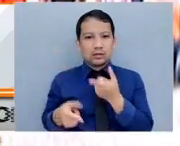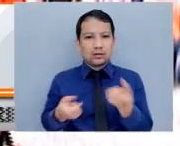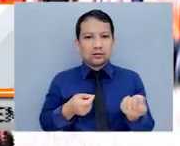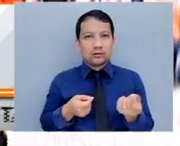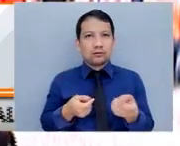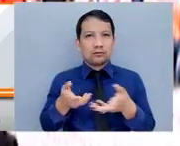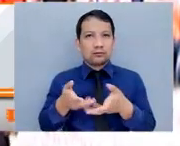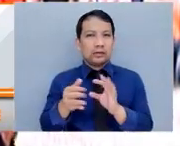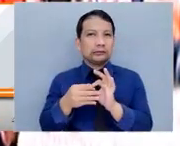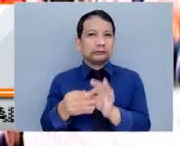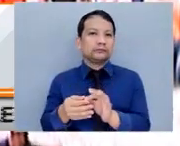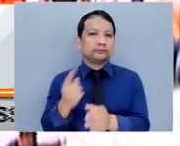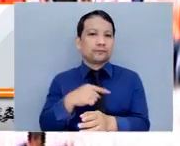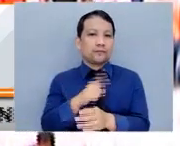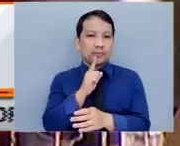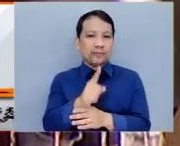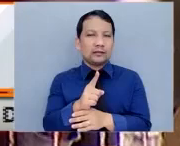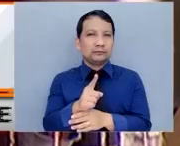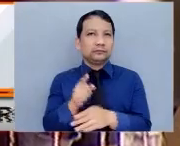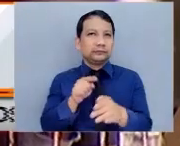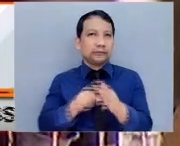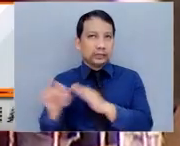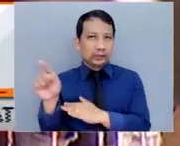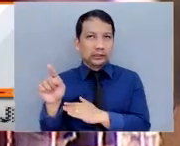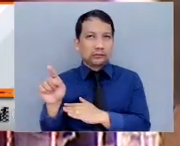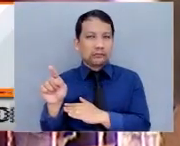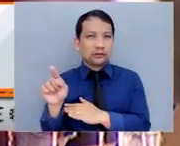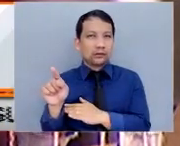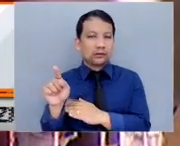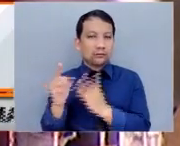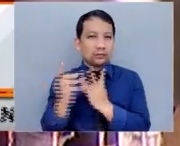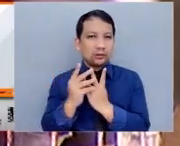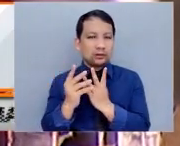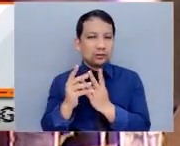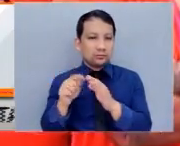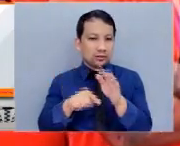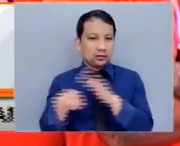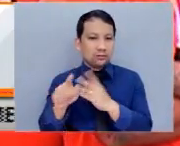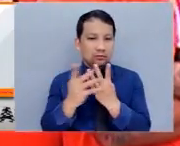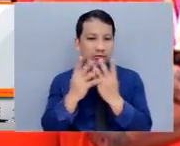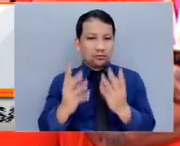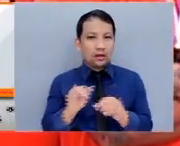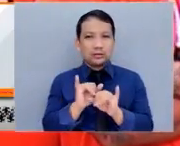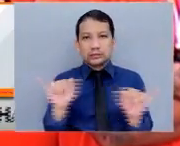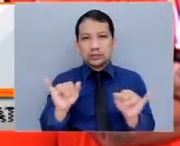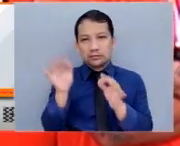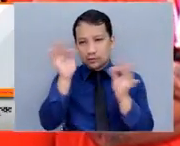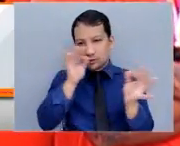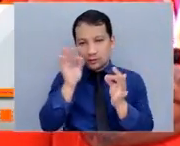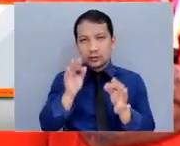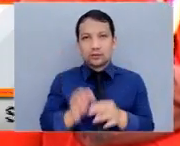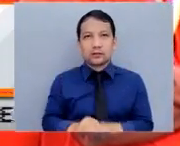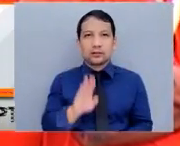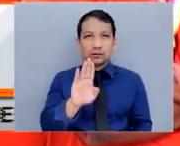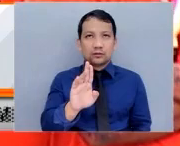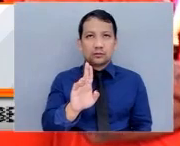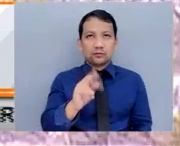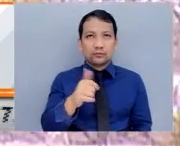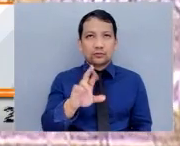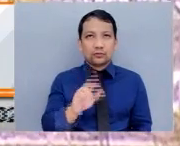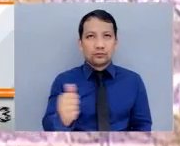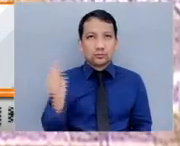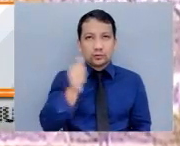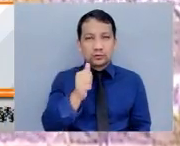maluwag ang seguridad, nakalulusot hindi lang ang mga preso, kundi pati droga. Ayon kay Bucor Director General Gregorio Catapang